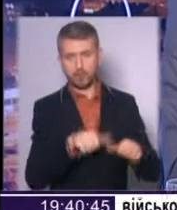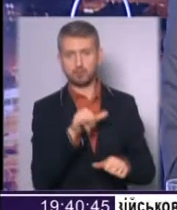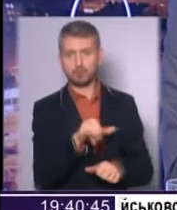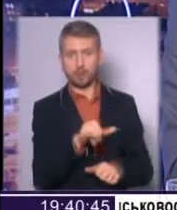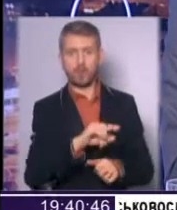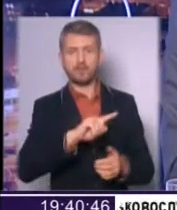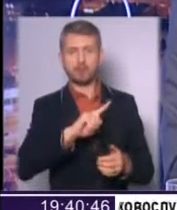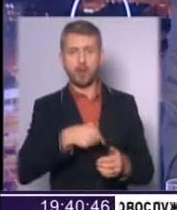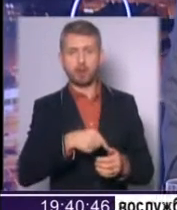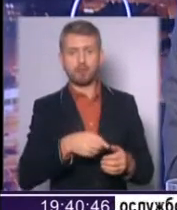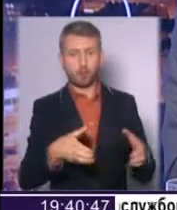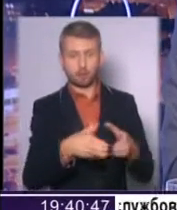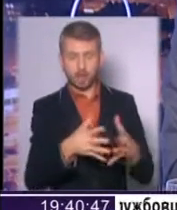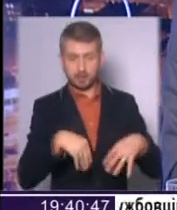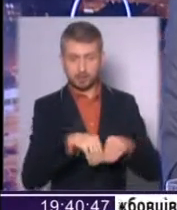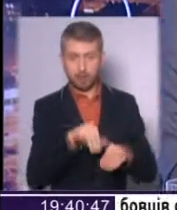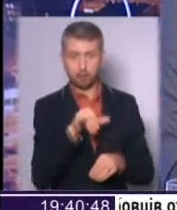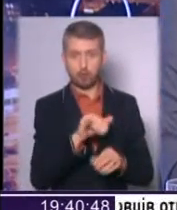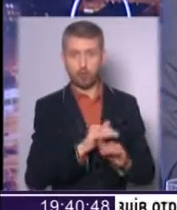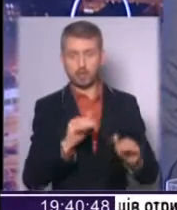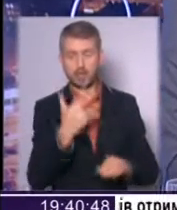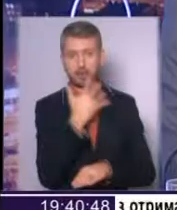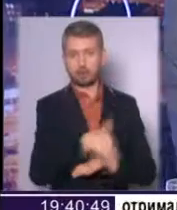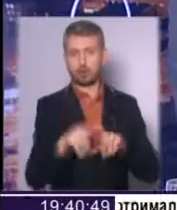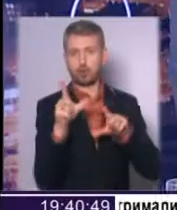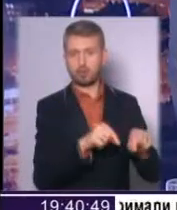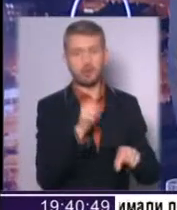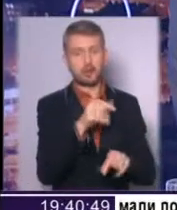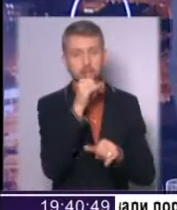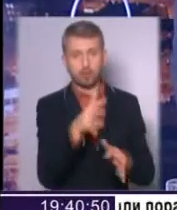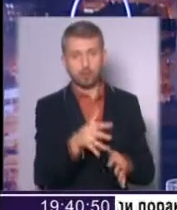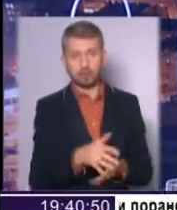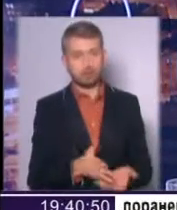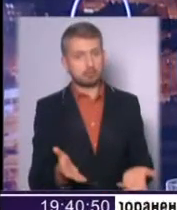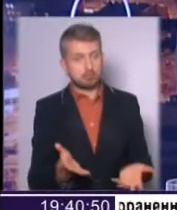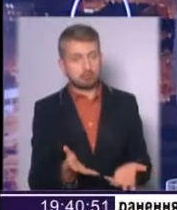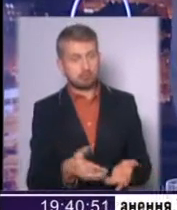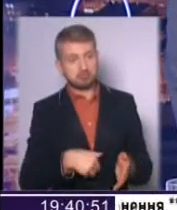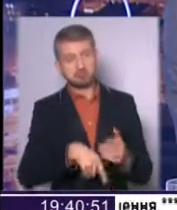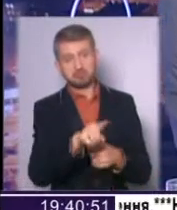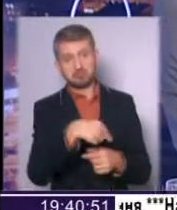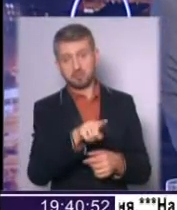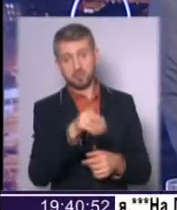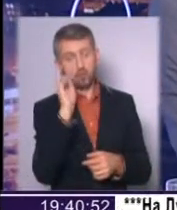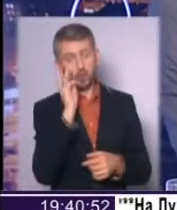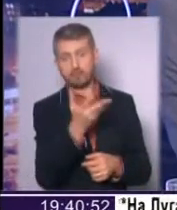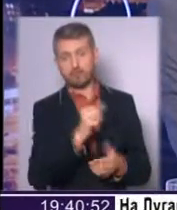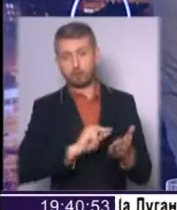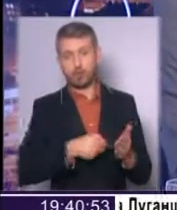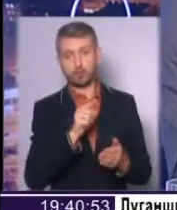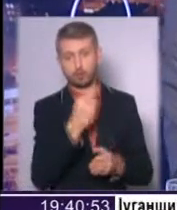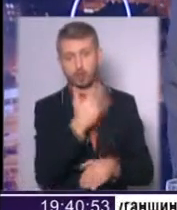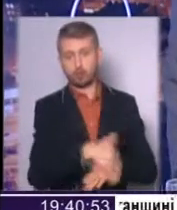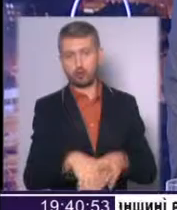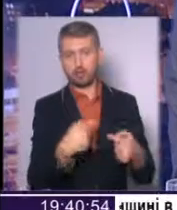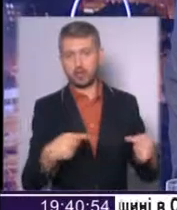відмовляли по різних причинах. Тобто там неналежно там довідку там надав чи ще щось. Ну це просто... не відмова, це просто це якісь якби,